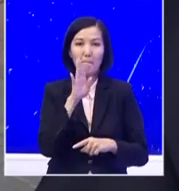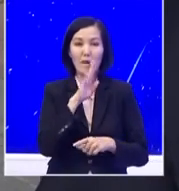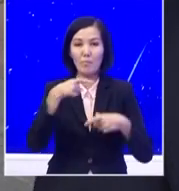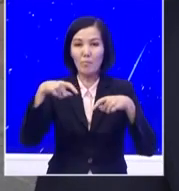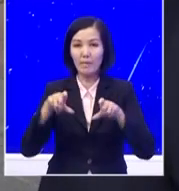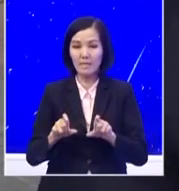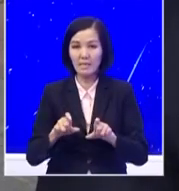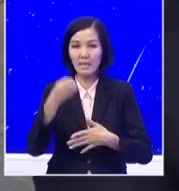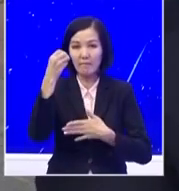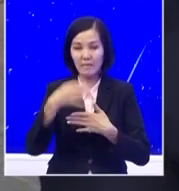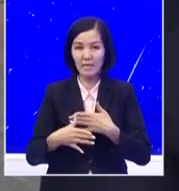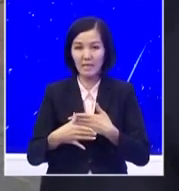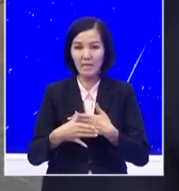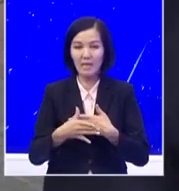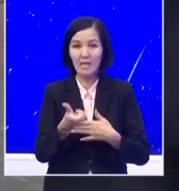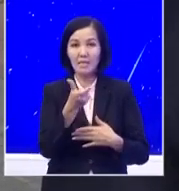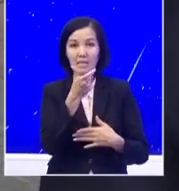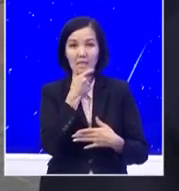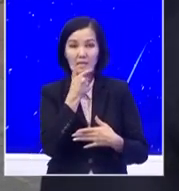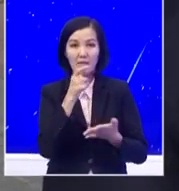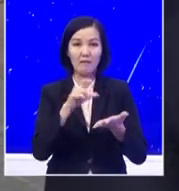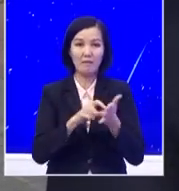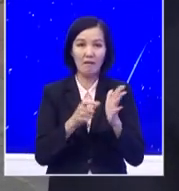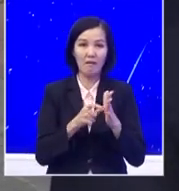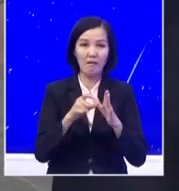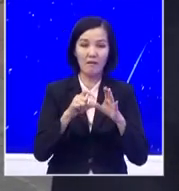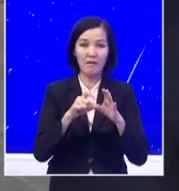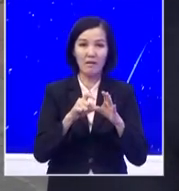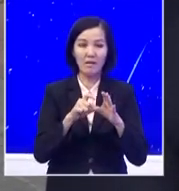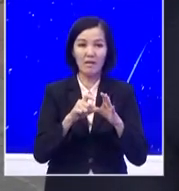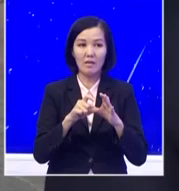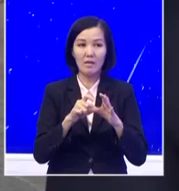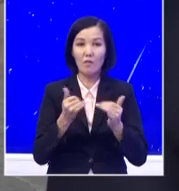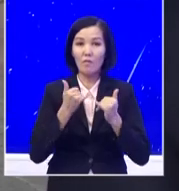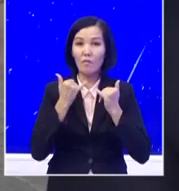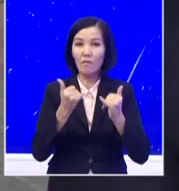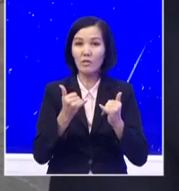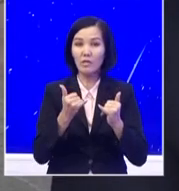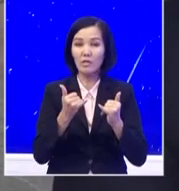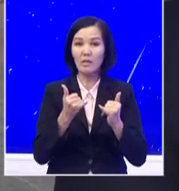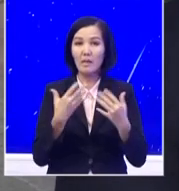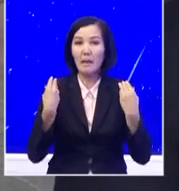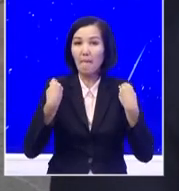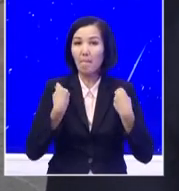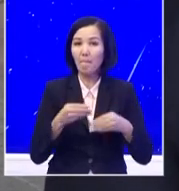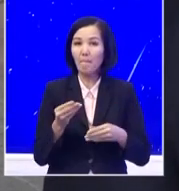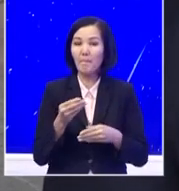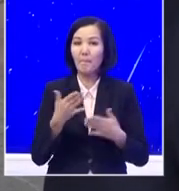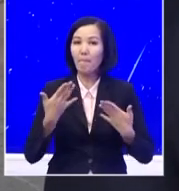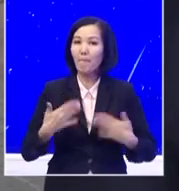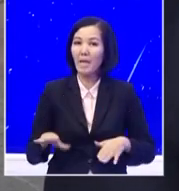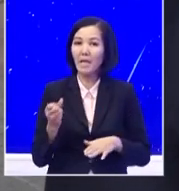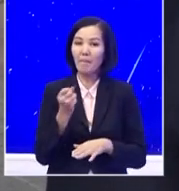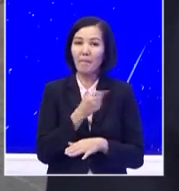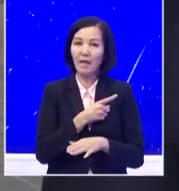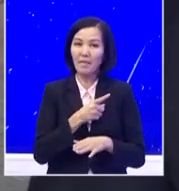посадили в центр, значит, зала, в ложе почетной, одели в белое платье, белый